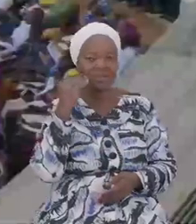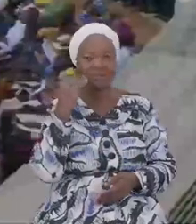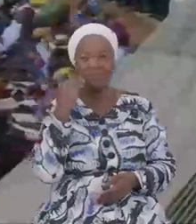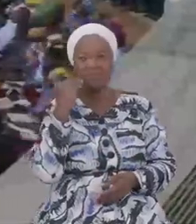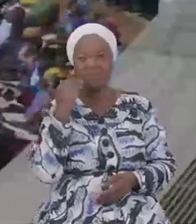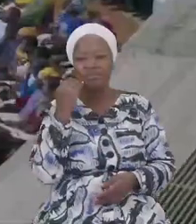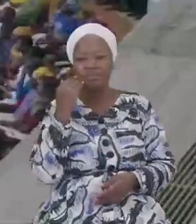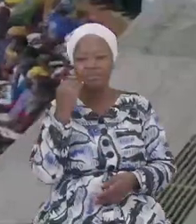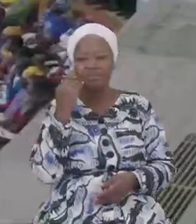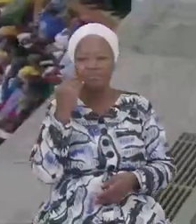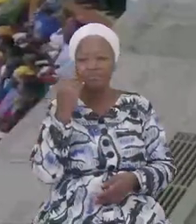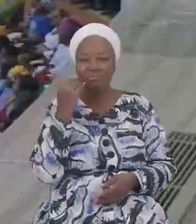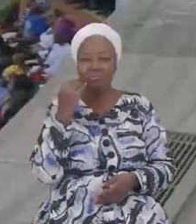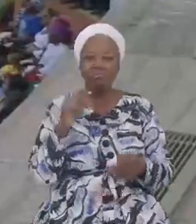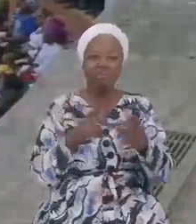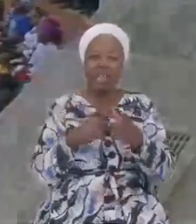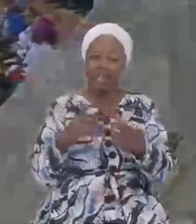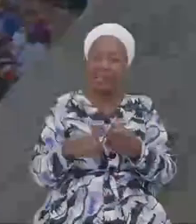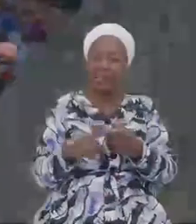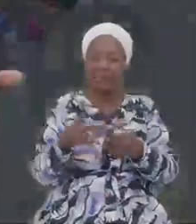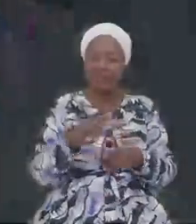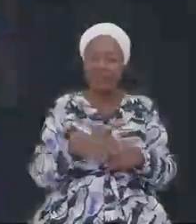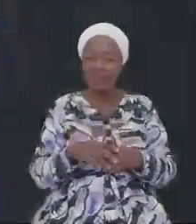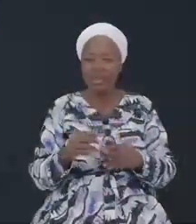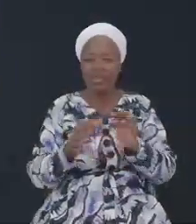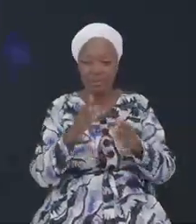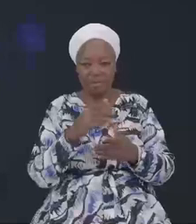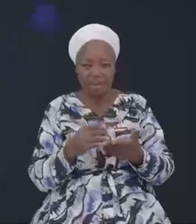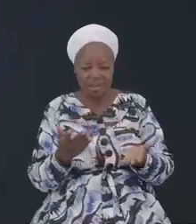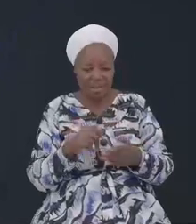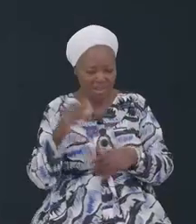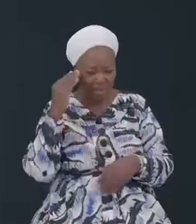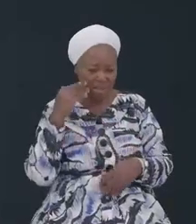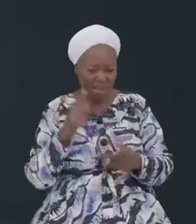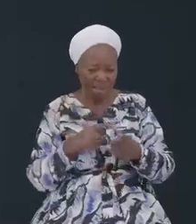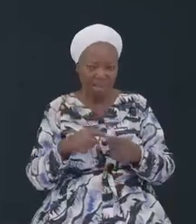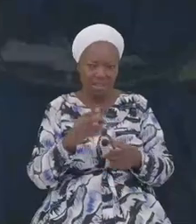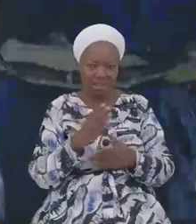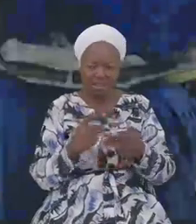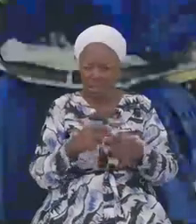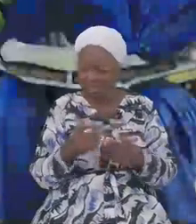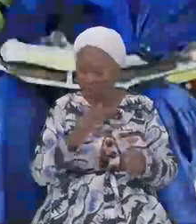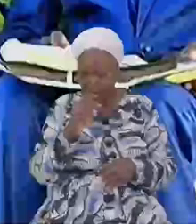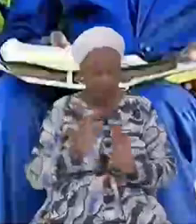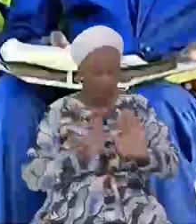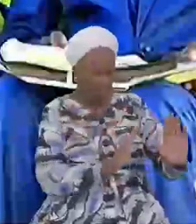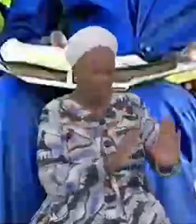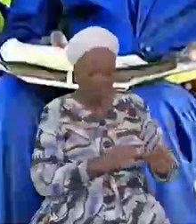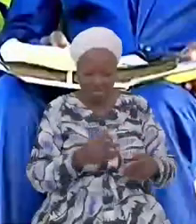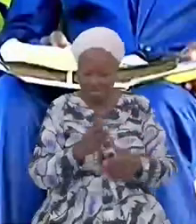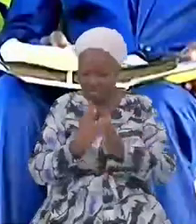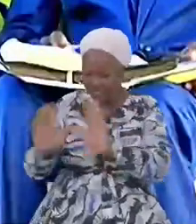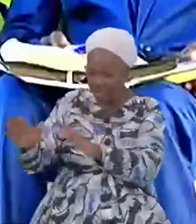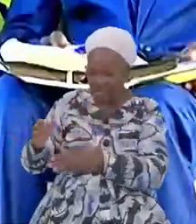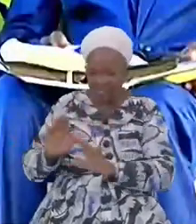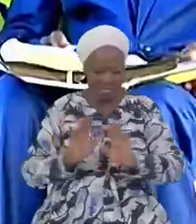la tête. C'est pourquoi quelqu'un a la tête. Mais si quelqu'un est ordinaire, et il est balatté au gré